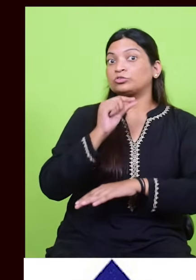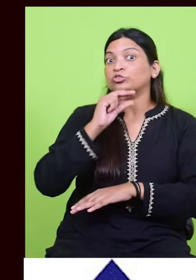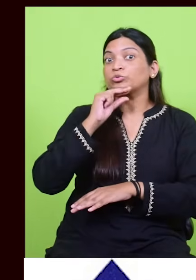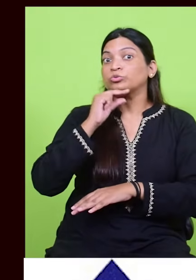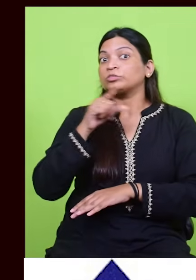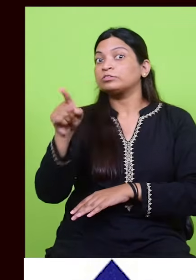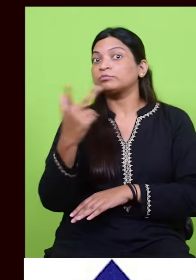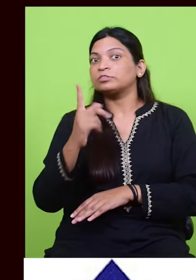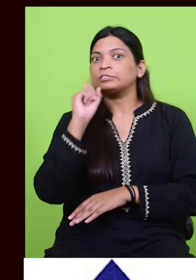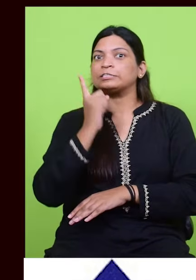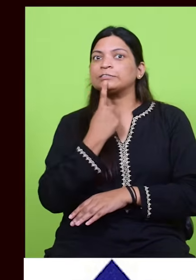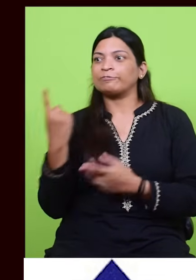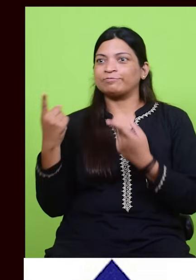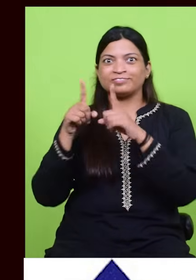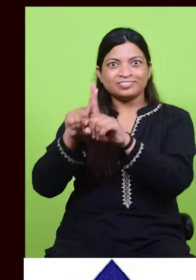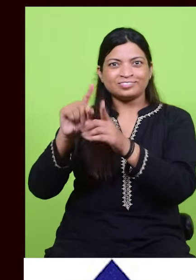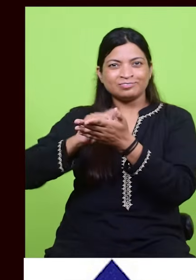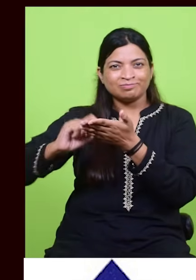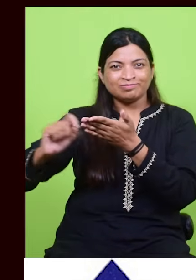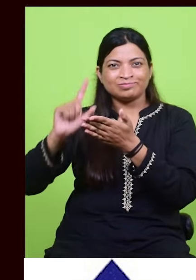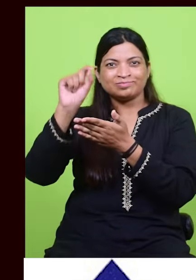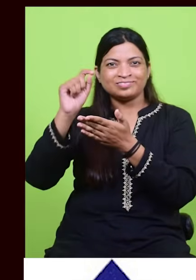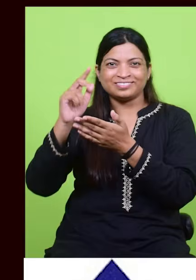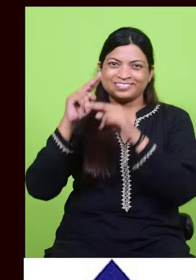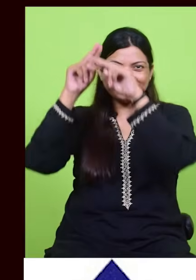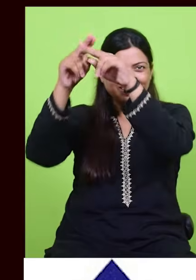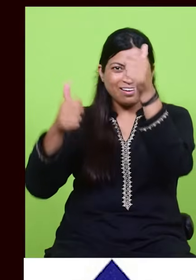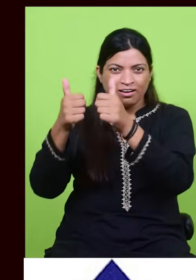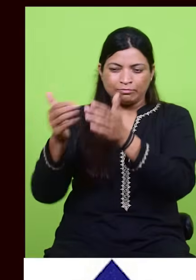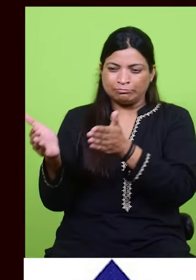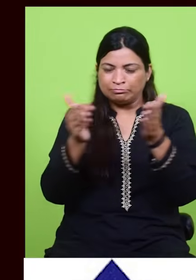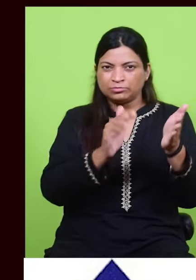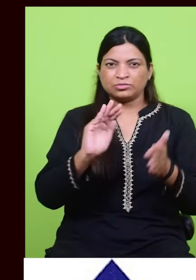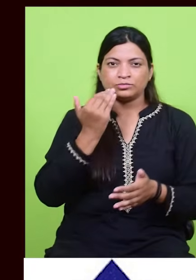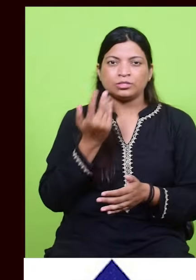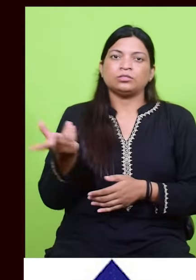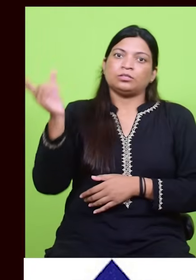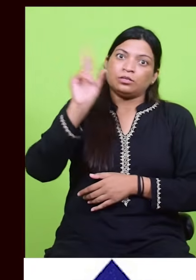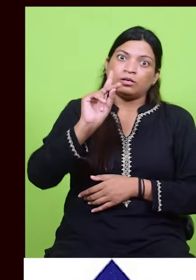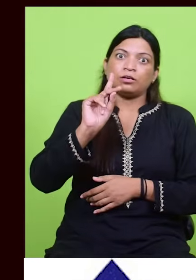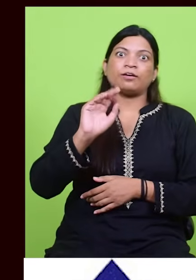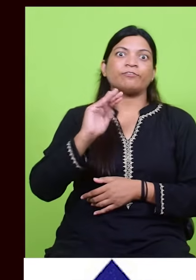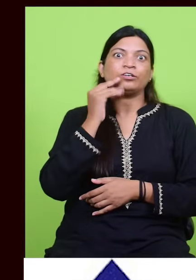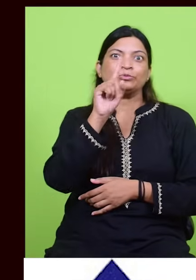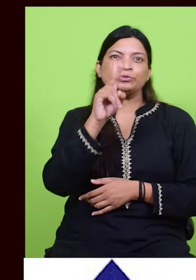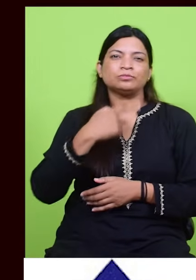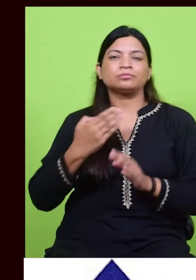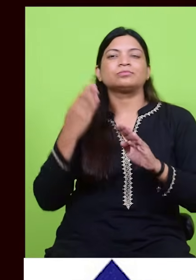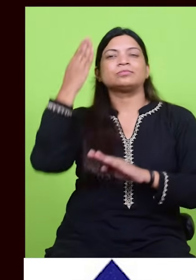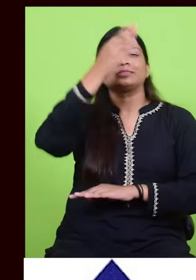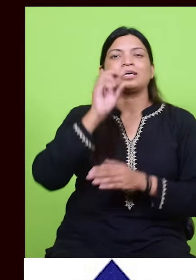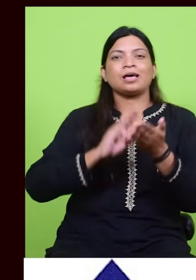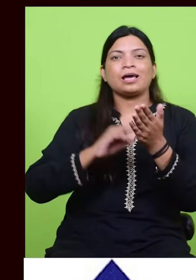10th में एक डेफ राइटर के साथ में एग्ज़ाम दी थी। तो गुरदीप के ही एग्जाम्पल को लेके हम फिर बोर्ड के पास में पहुँचे कि सर फिर से वही